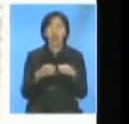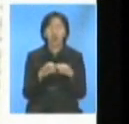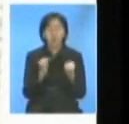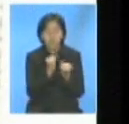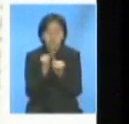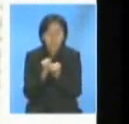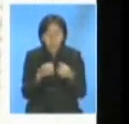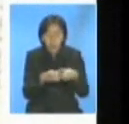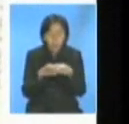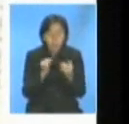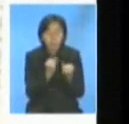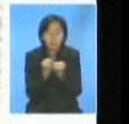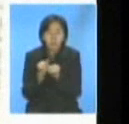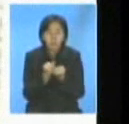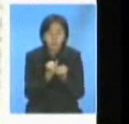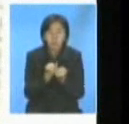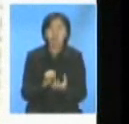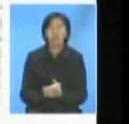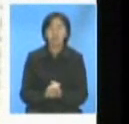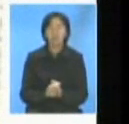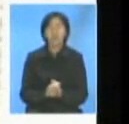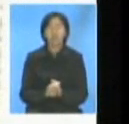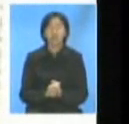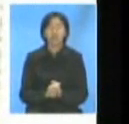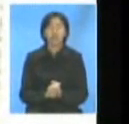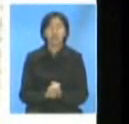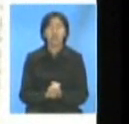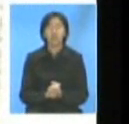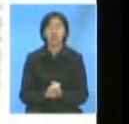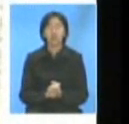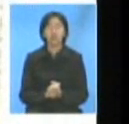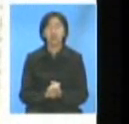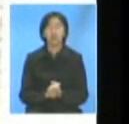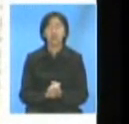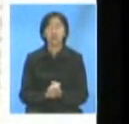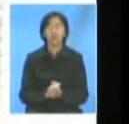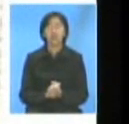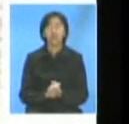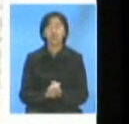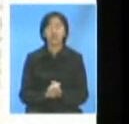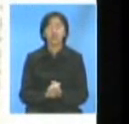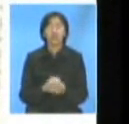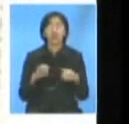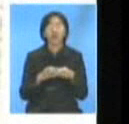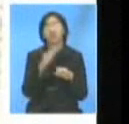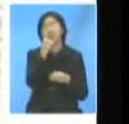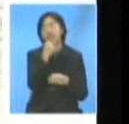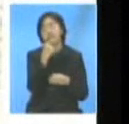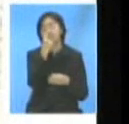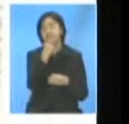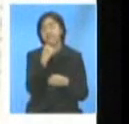วกของตัวเองคือเป็นพวกเสื้อแดงครับท่านประธ